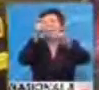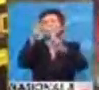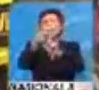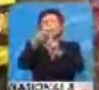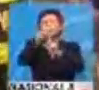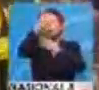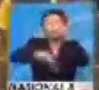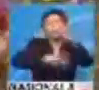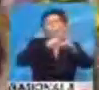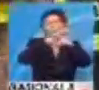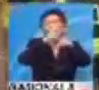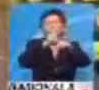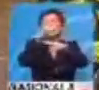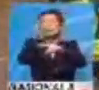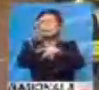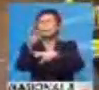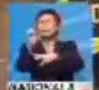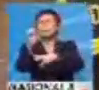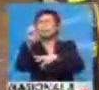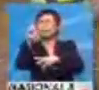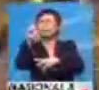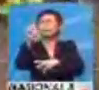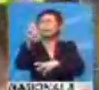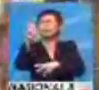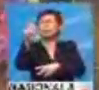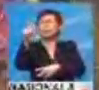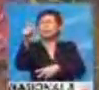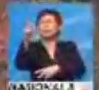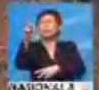bola jaring dunia dibawa swana tahun 2017